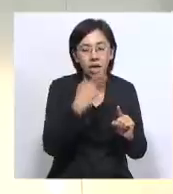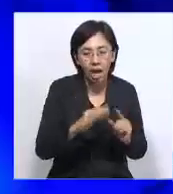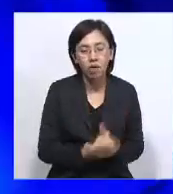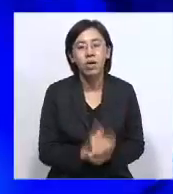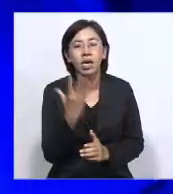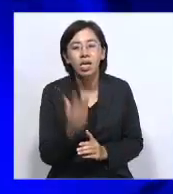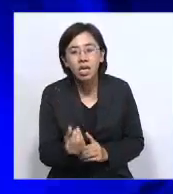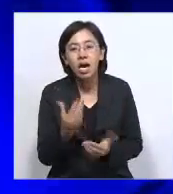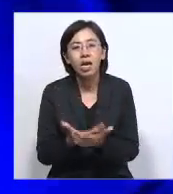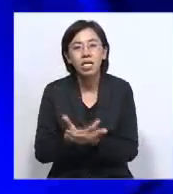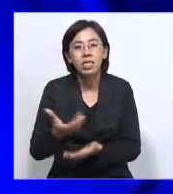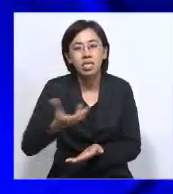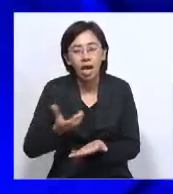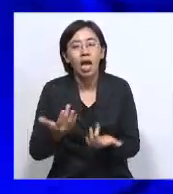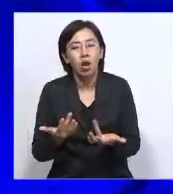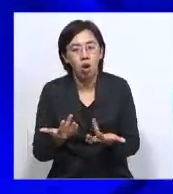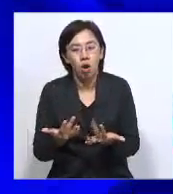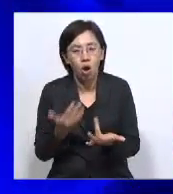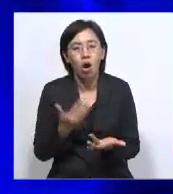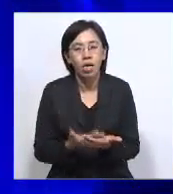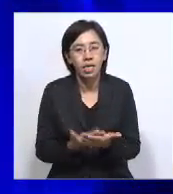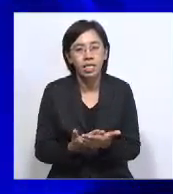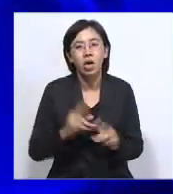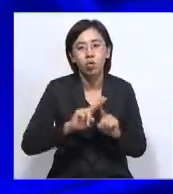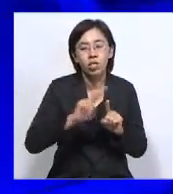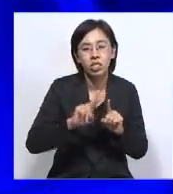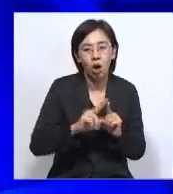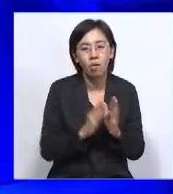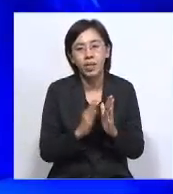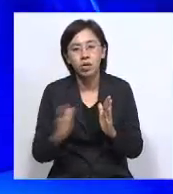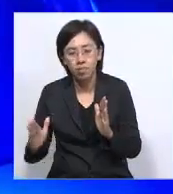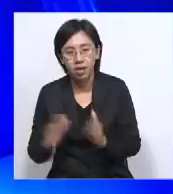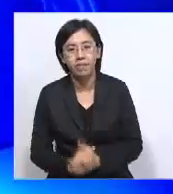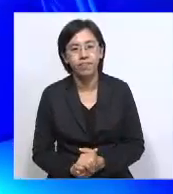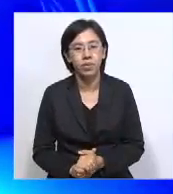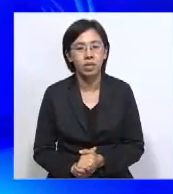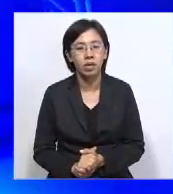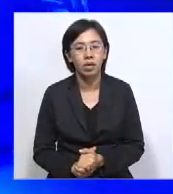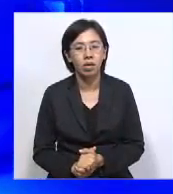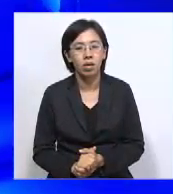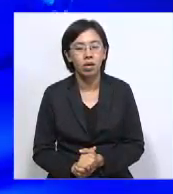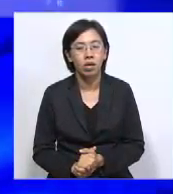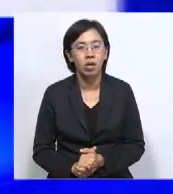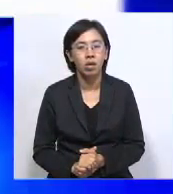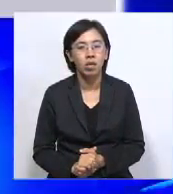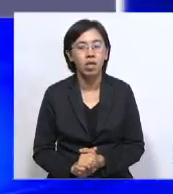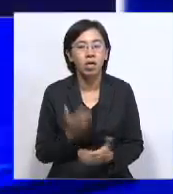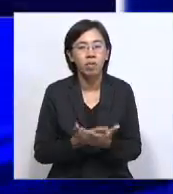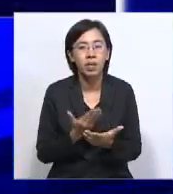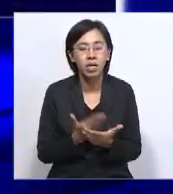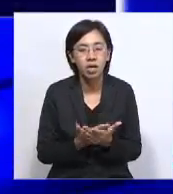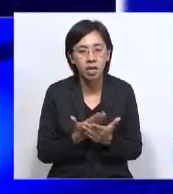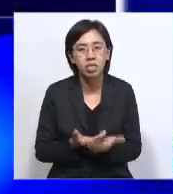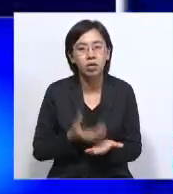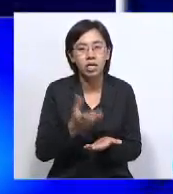ออีก5งวดสามารถขอพักชำระหนี้ได้ตั้งแต่งวดที่2เป็นต้นไปส่วนผู้ประกอบการที่ไม่ได้ใช้สิทธิ์ก็จะเหลือชำระงวด